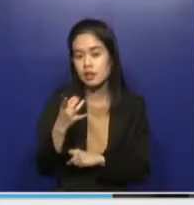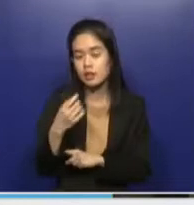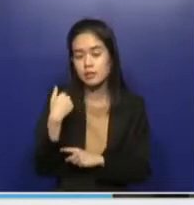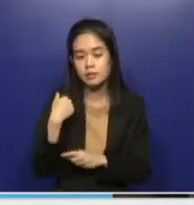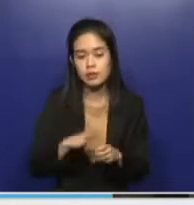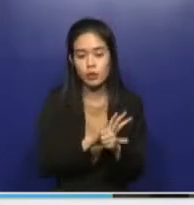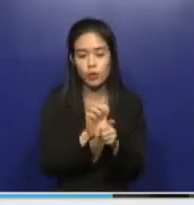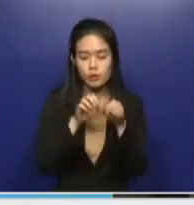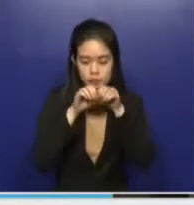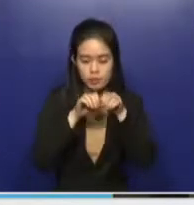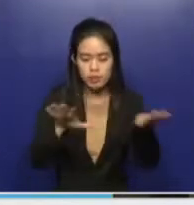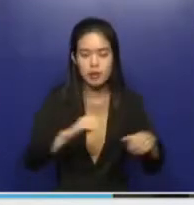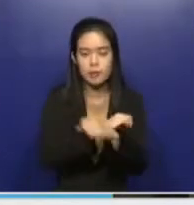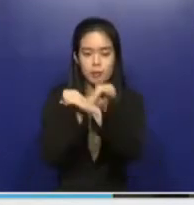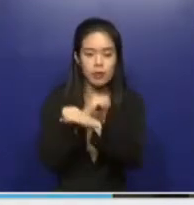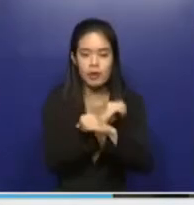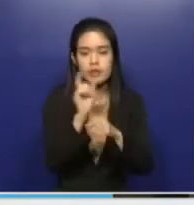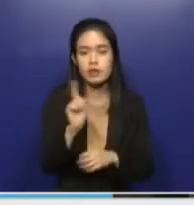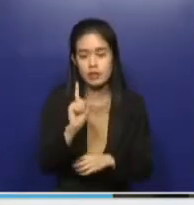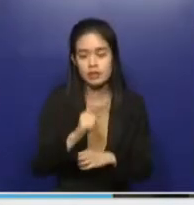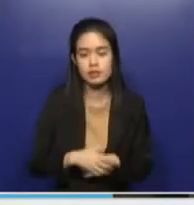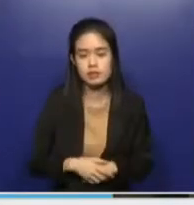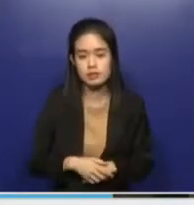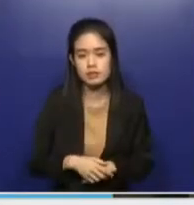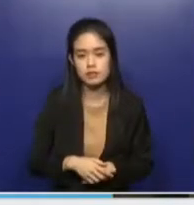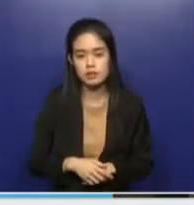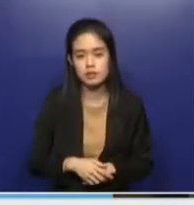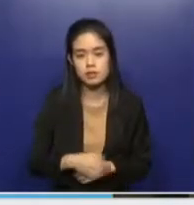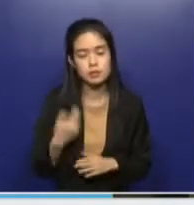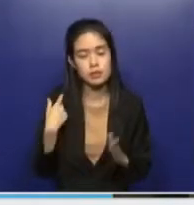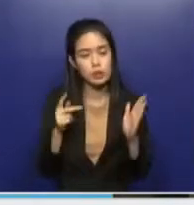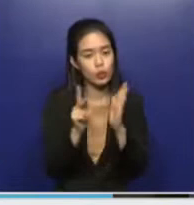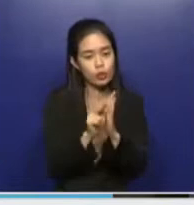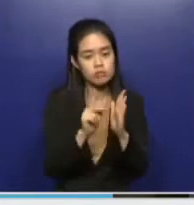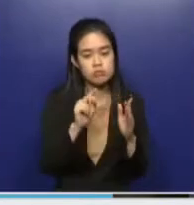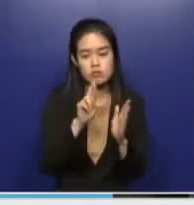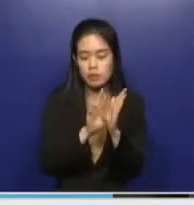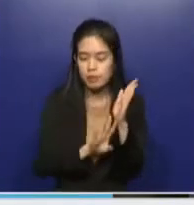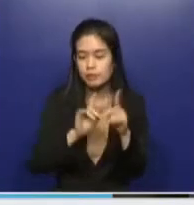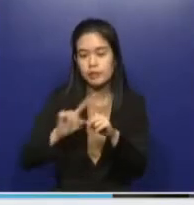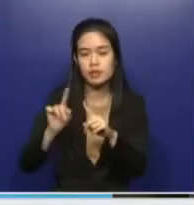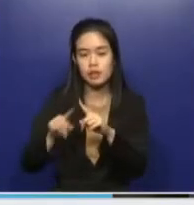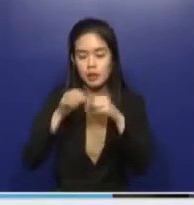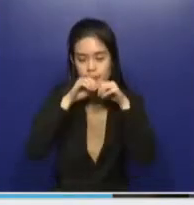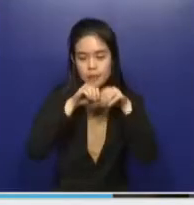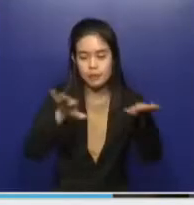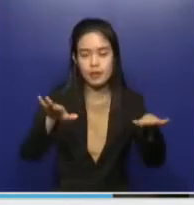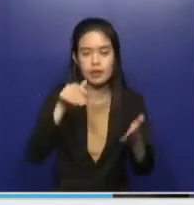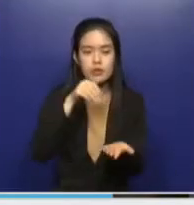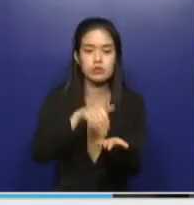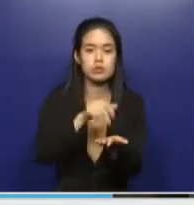าดรวมทั้งการออกกฎระเบียบต่างๆของการปฏิบัติที่สบค.กำหนดไว้นั้น